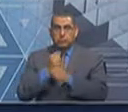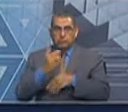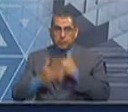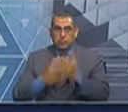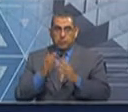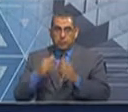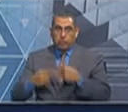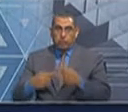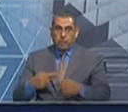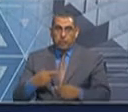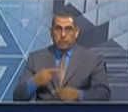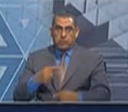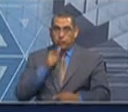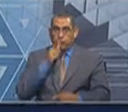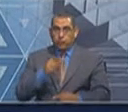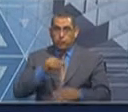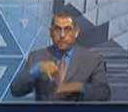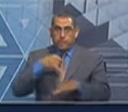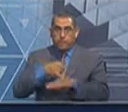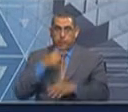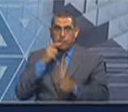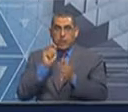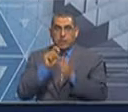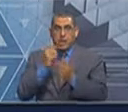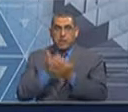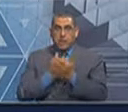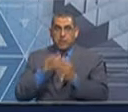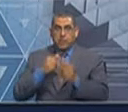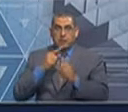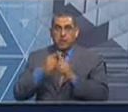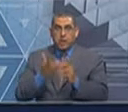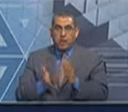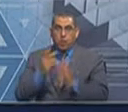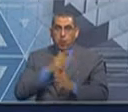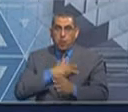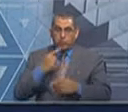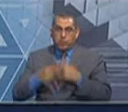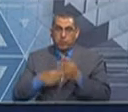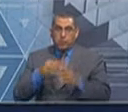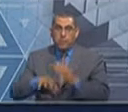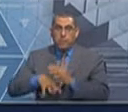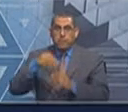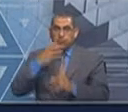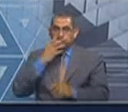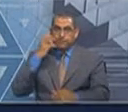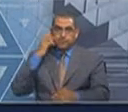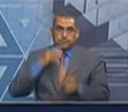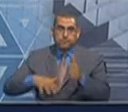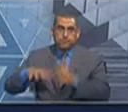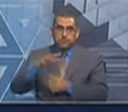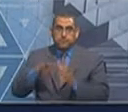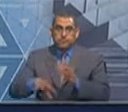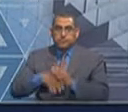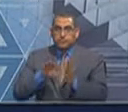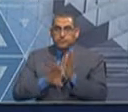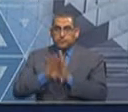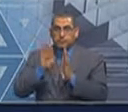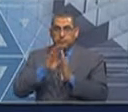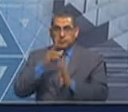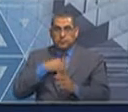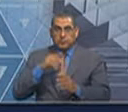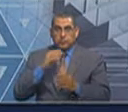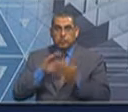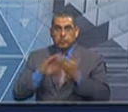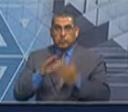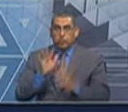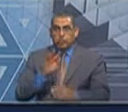المصري. وأشار المركز إلى أن الإصلاحات الاقتصادية التي نفذتها الدولة والمشروعات القومية والتنموية التي نفذتها وساندها